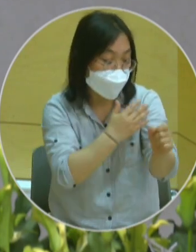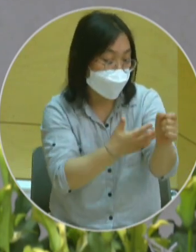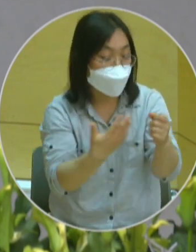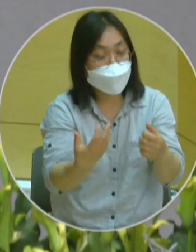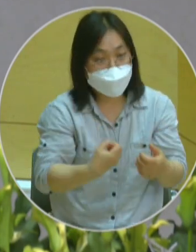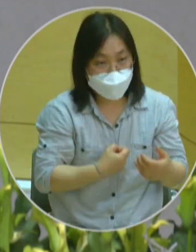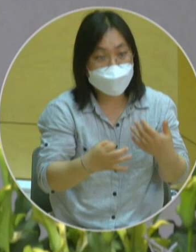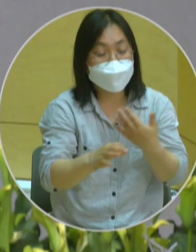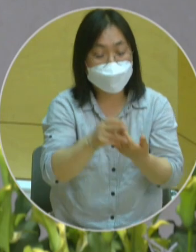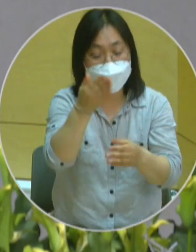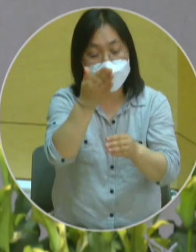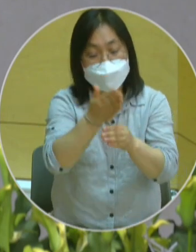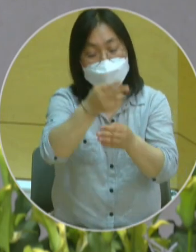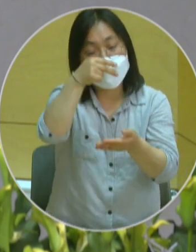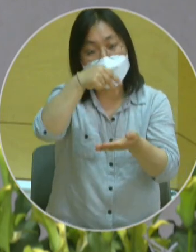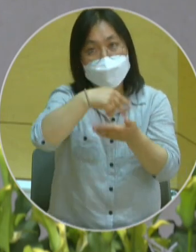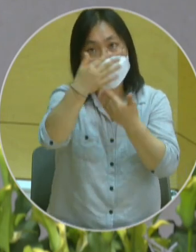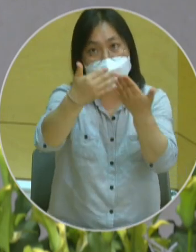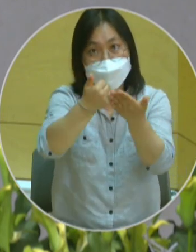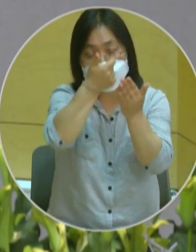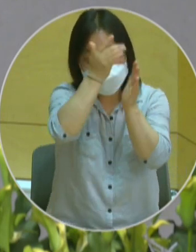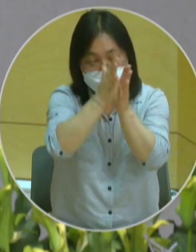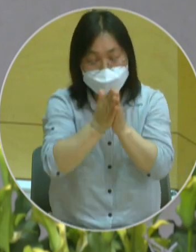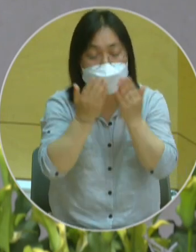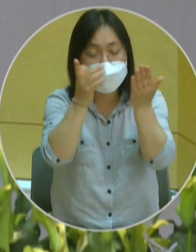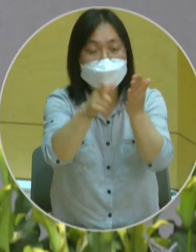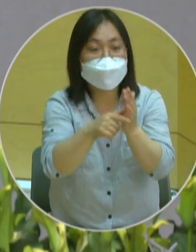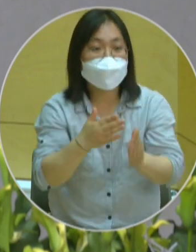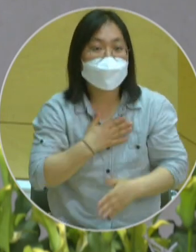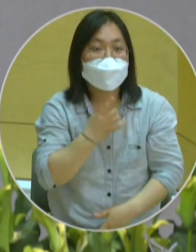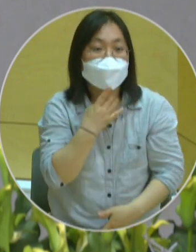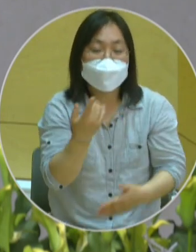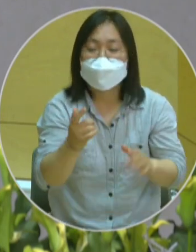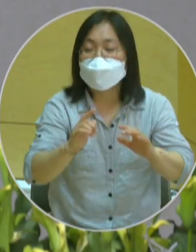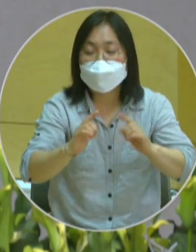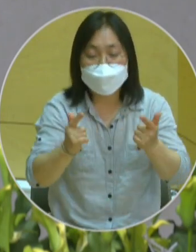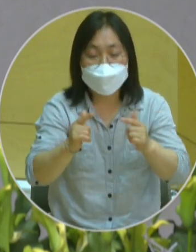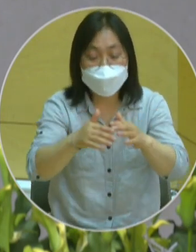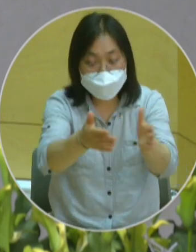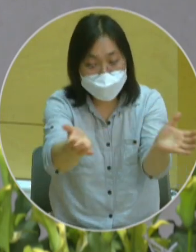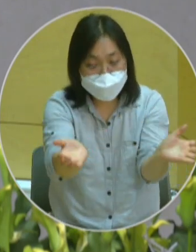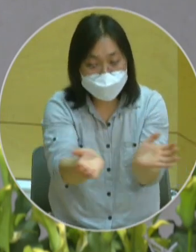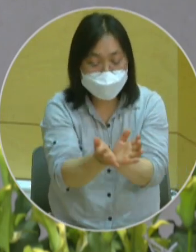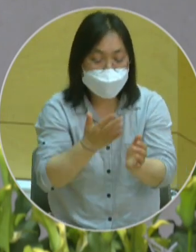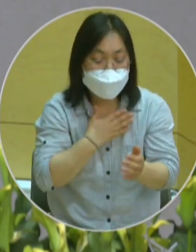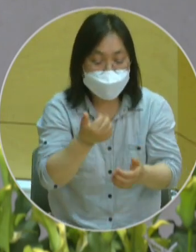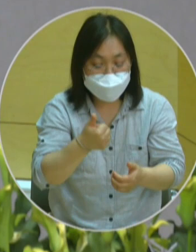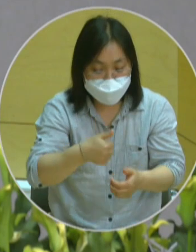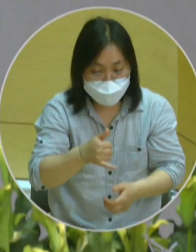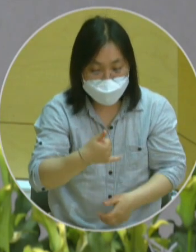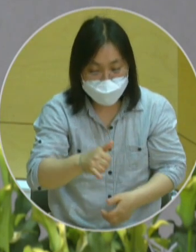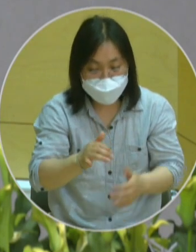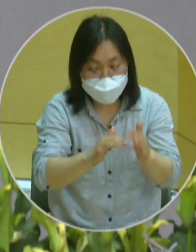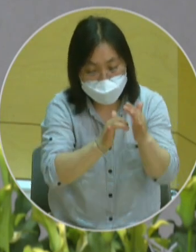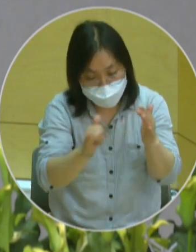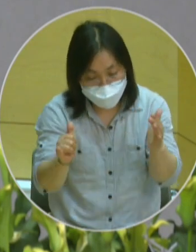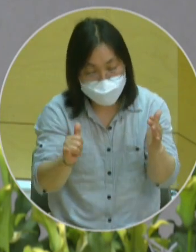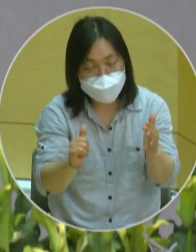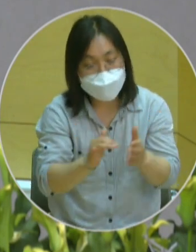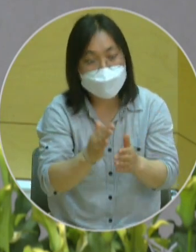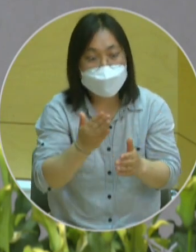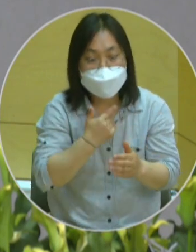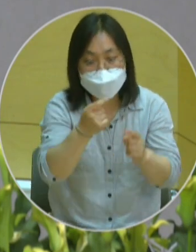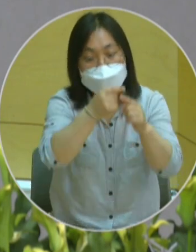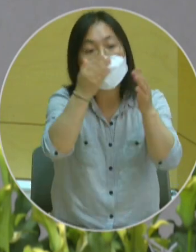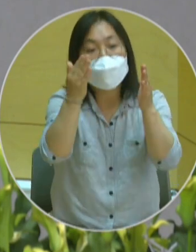그 가운데 서서 하나님께 기도할 때 나만이 아니라 우리 공동체와 내 자녀와 내 가족들과